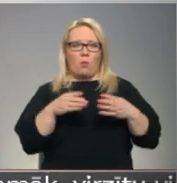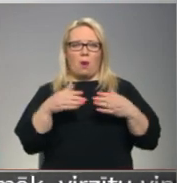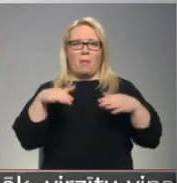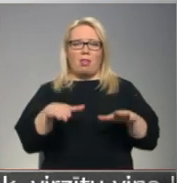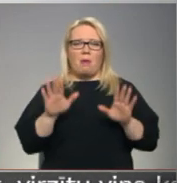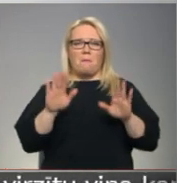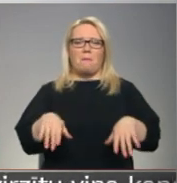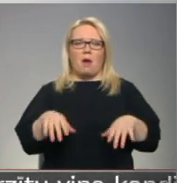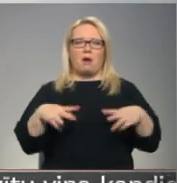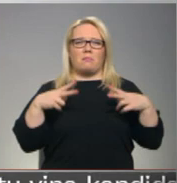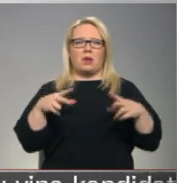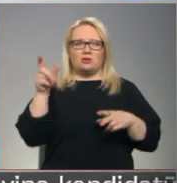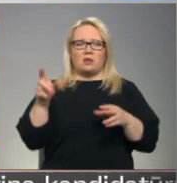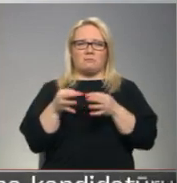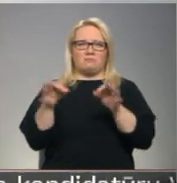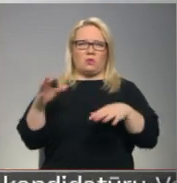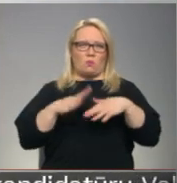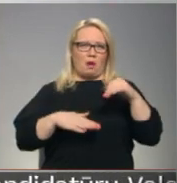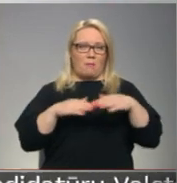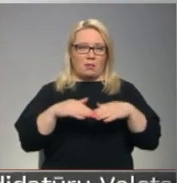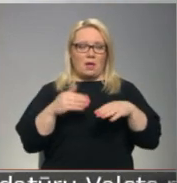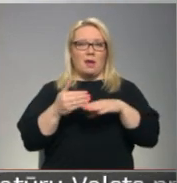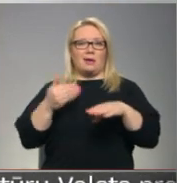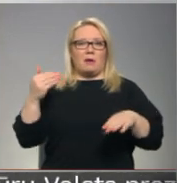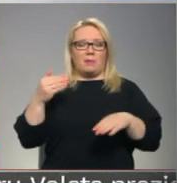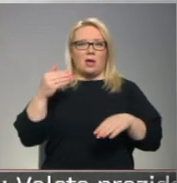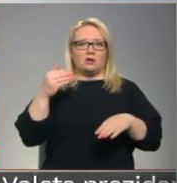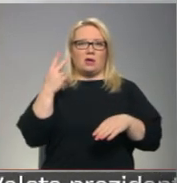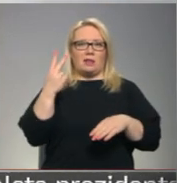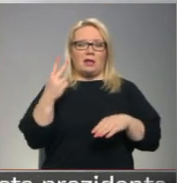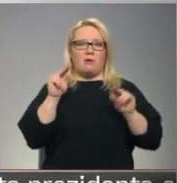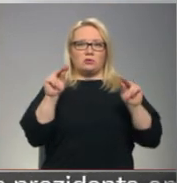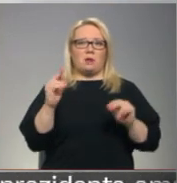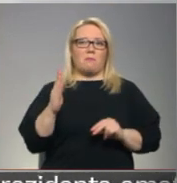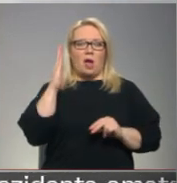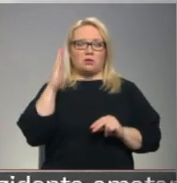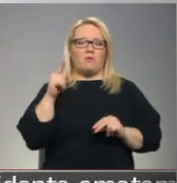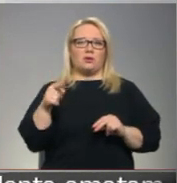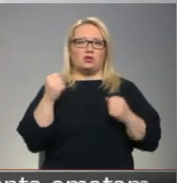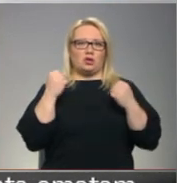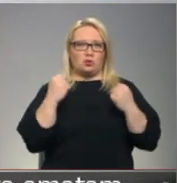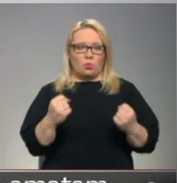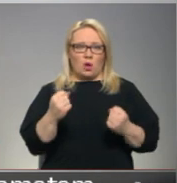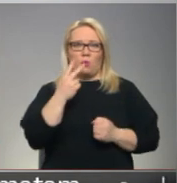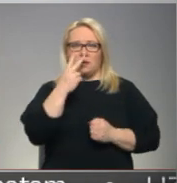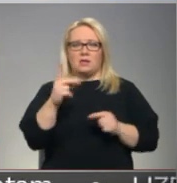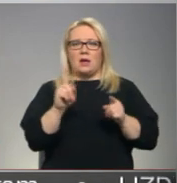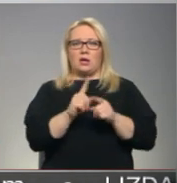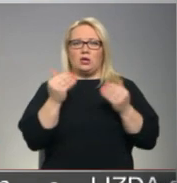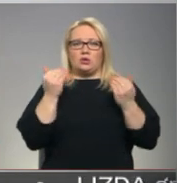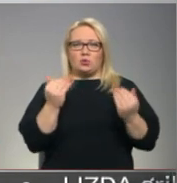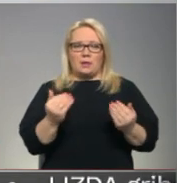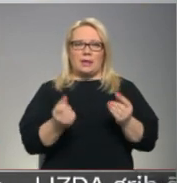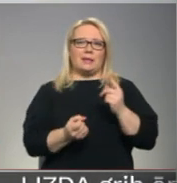Ušakovu atstādināšanu no amata. Iepriekšējos divus uzticības balsojumus Rīgas mērs ir izturējis, un kā izskatās, arī šodien